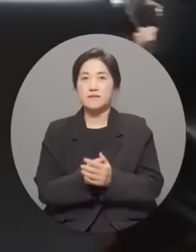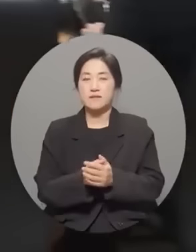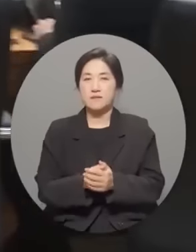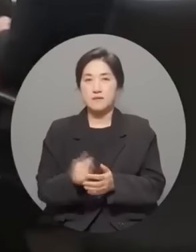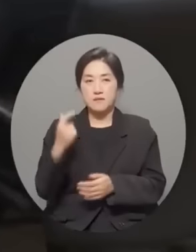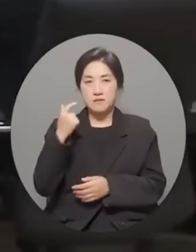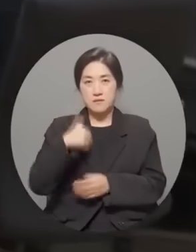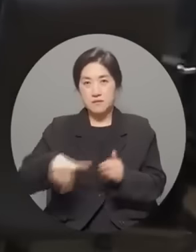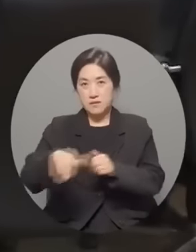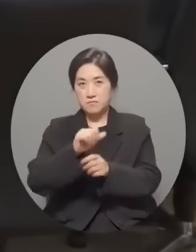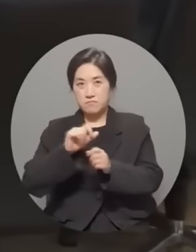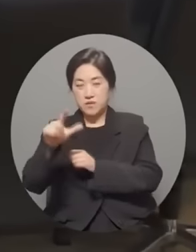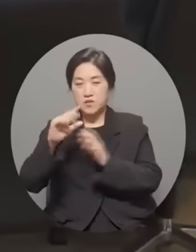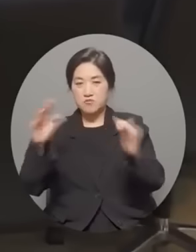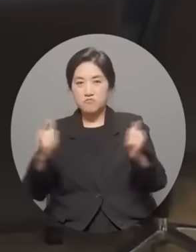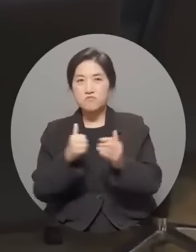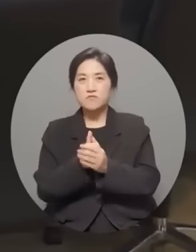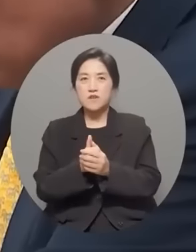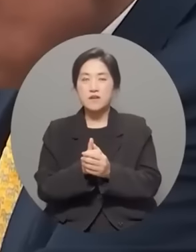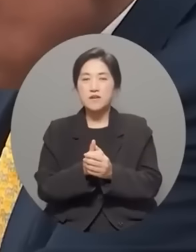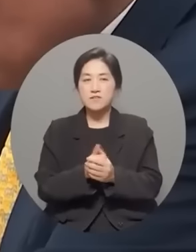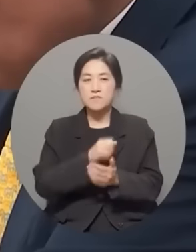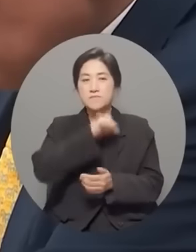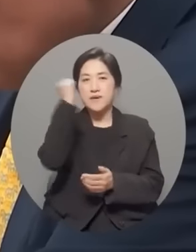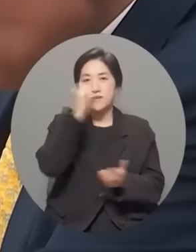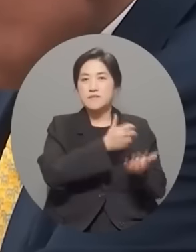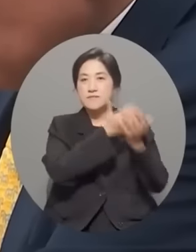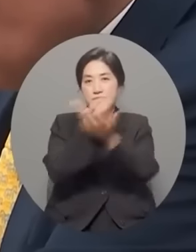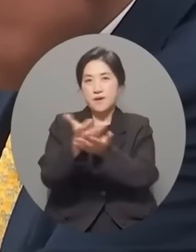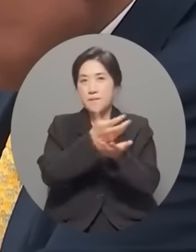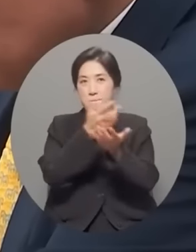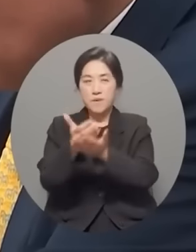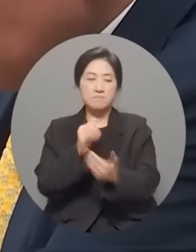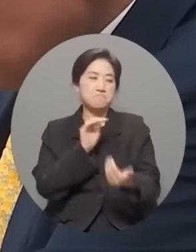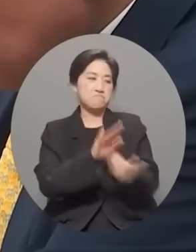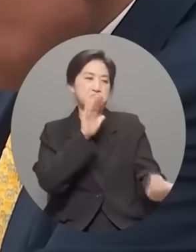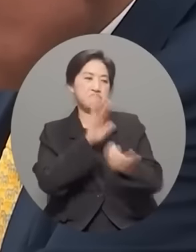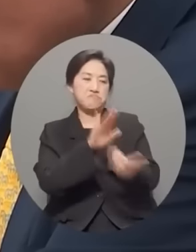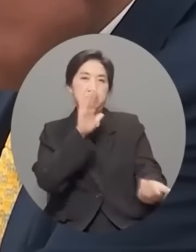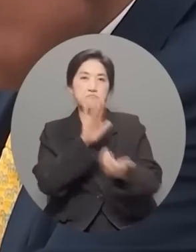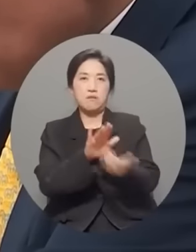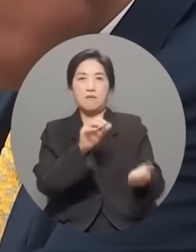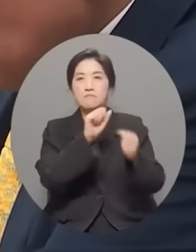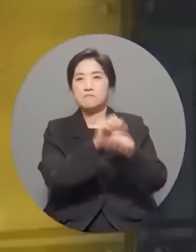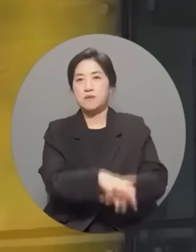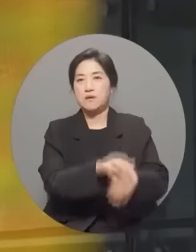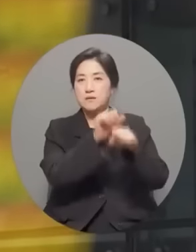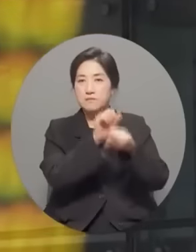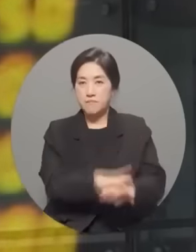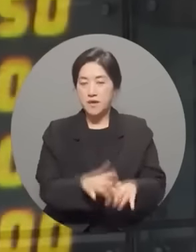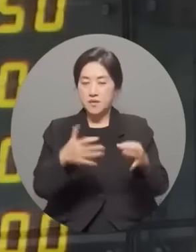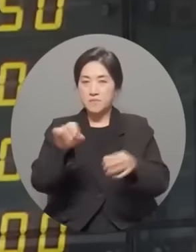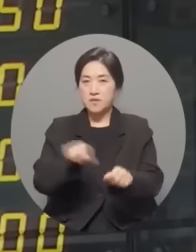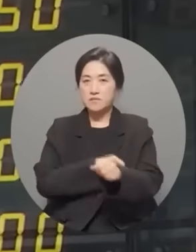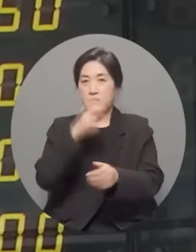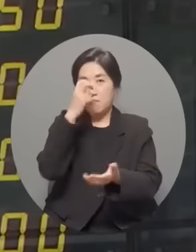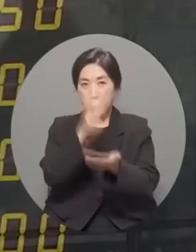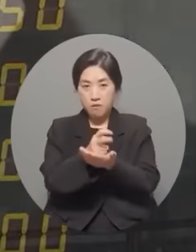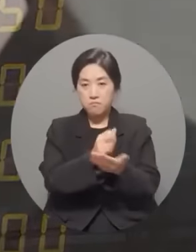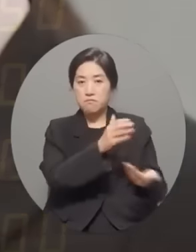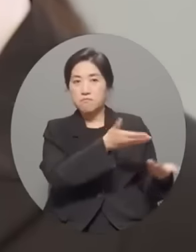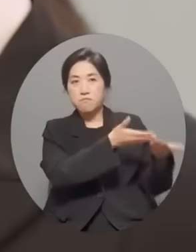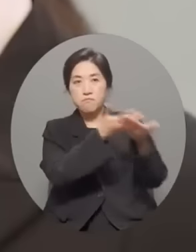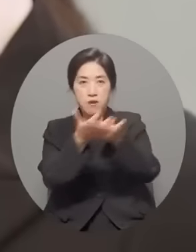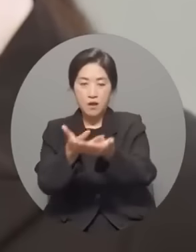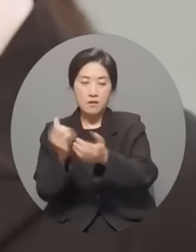여론에 힘입어 국회 문턱을 넘은 법안들이 잇따라 거부권에 좌절됐고 김건희 여사 특검법마저